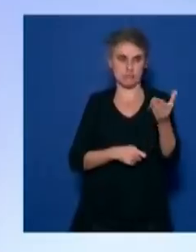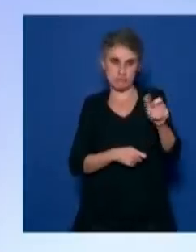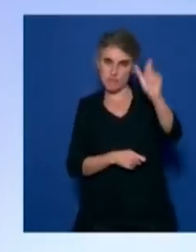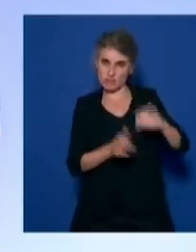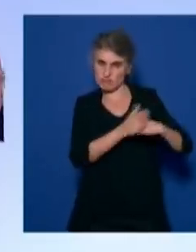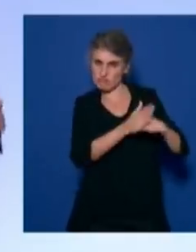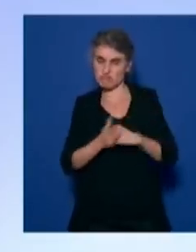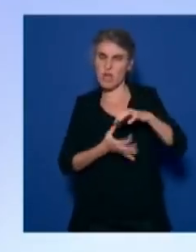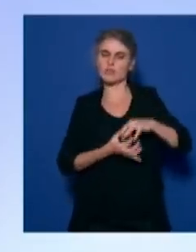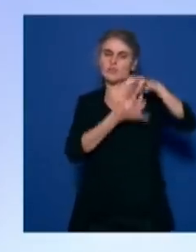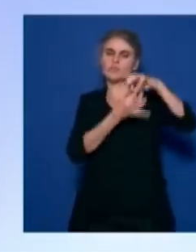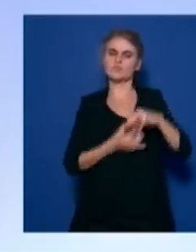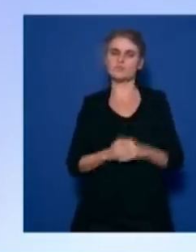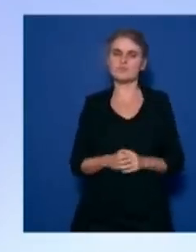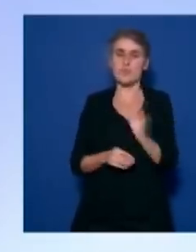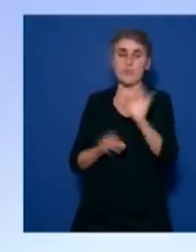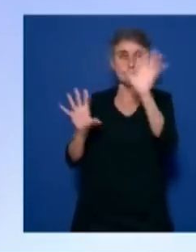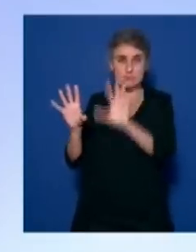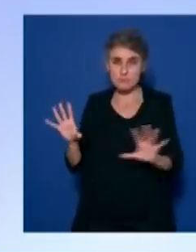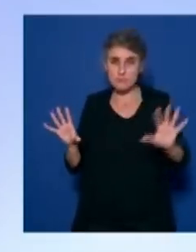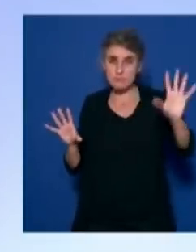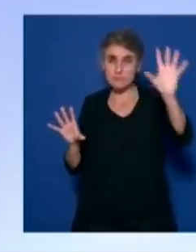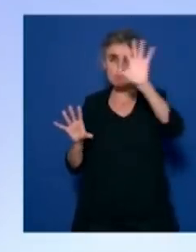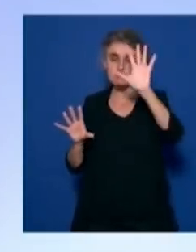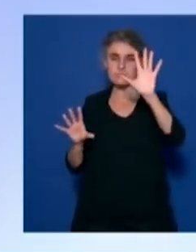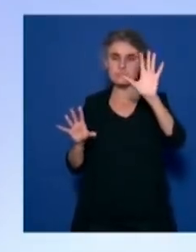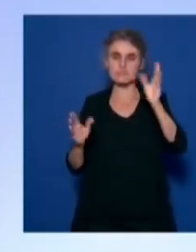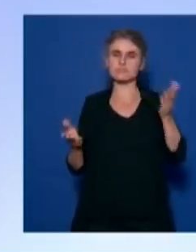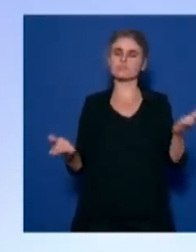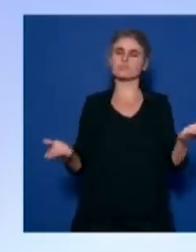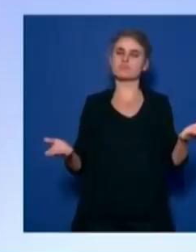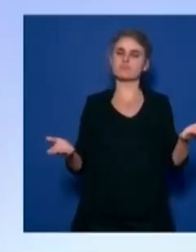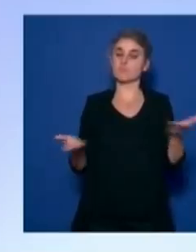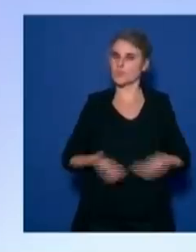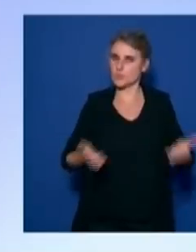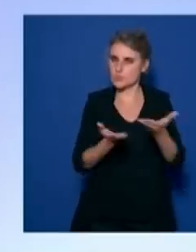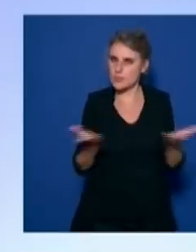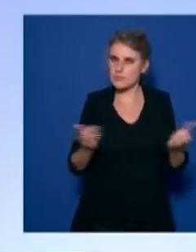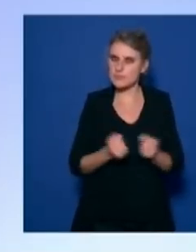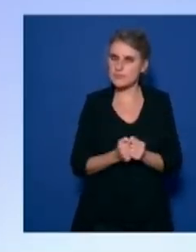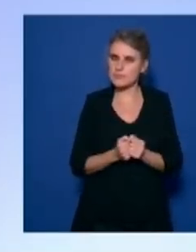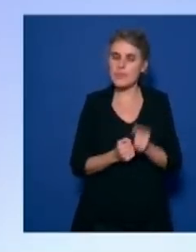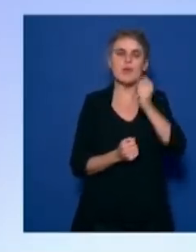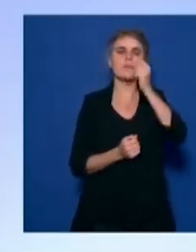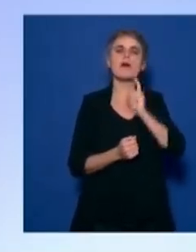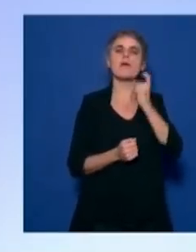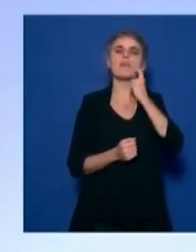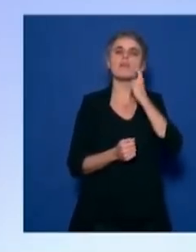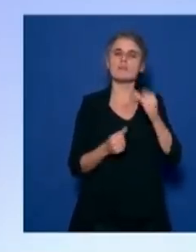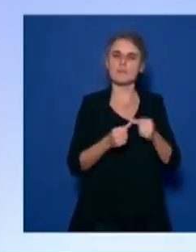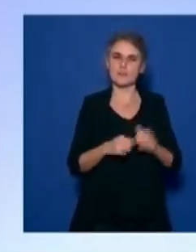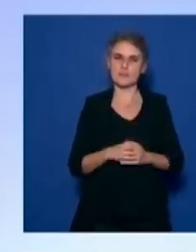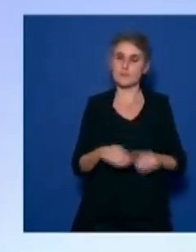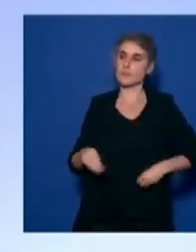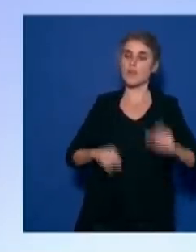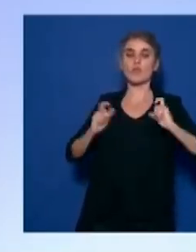partout sur notre territoire le phénomène que nous voyons et simple des parents d'élèves qui viennent voir directeur ou la